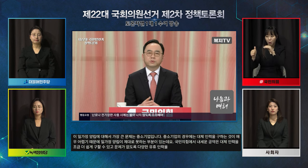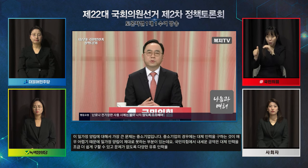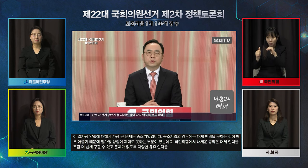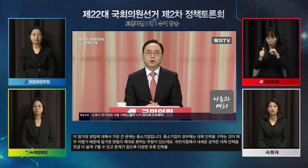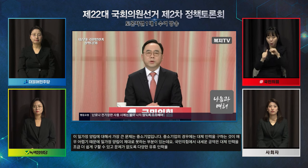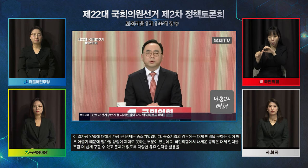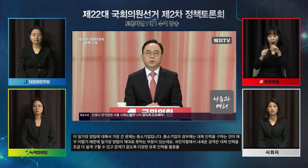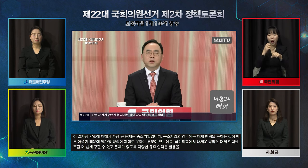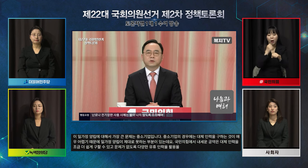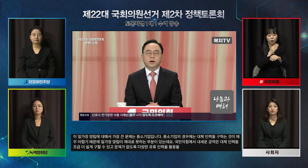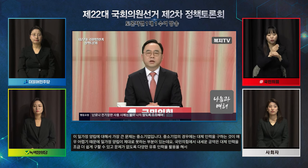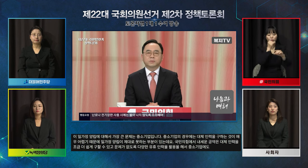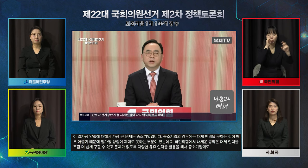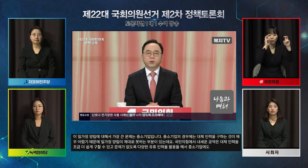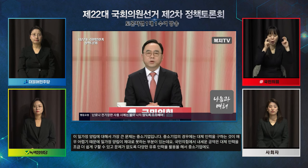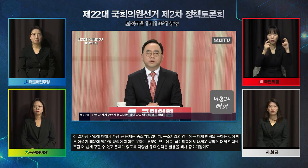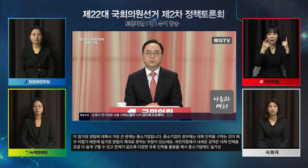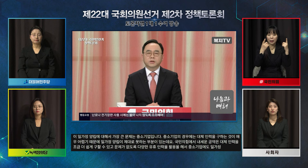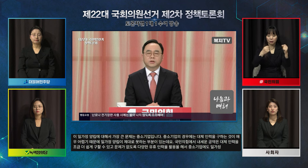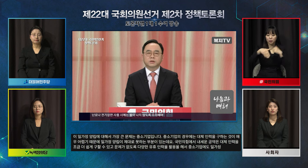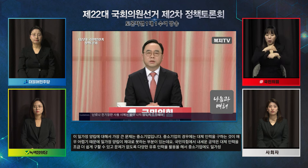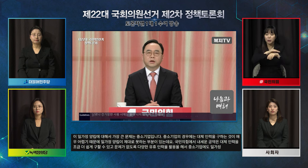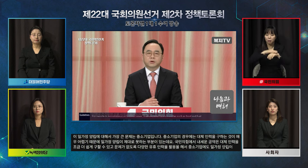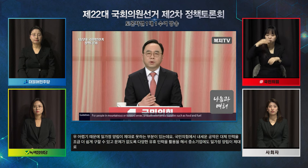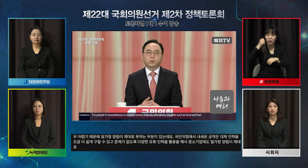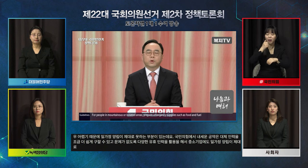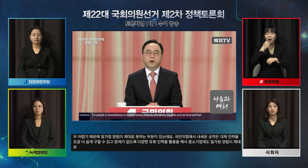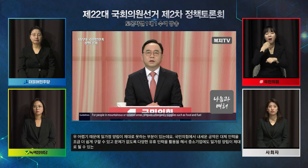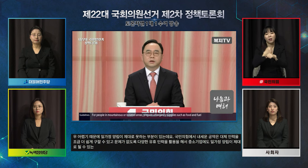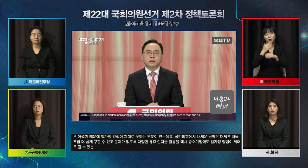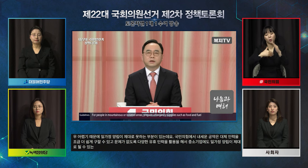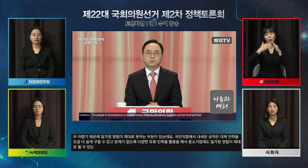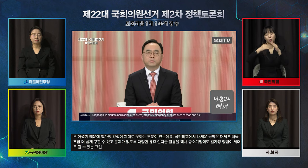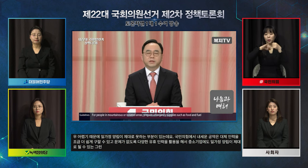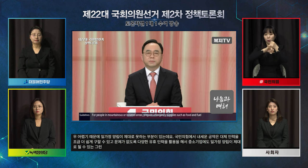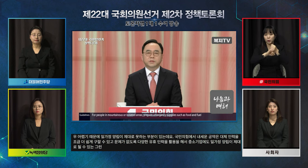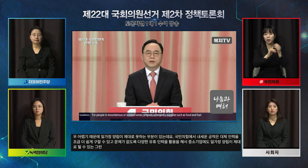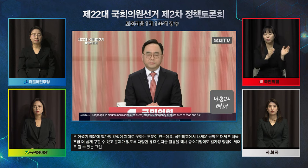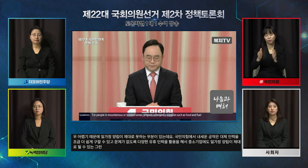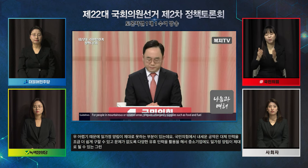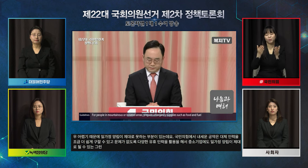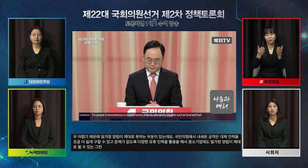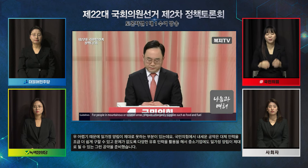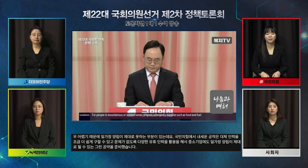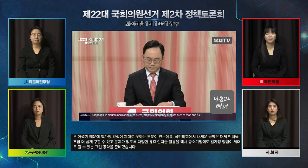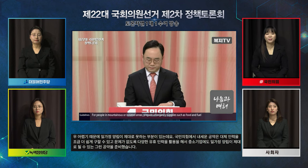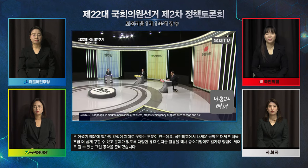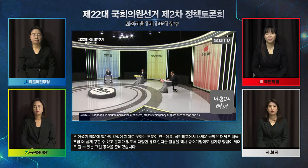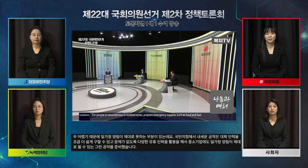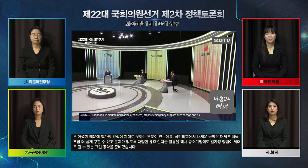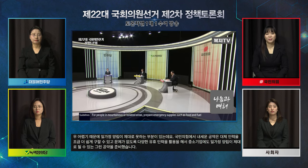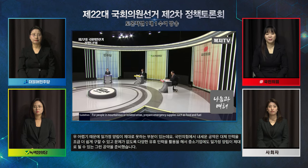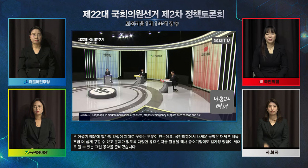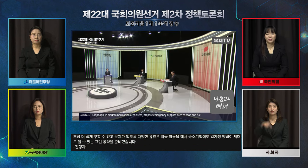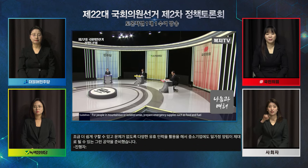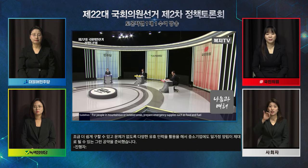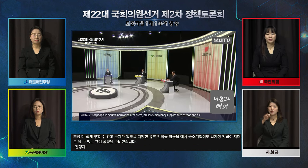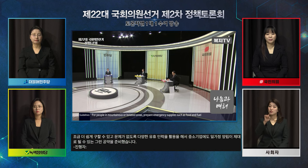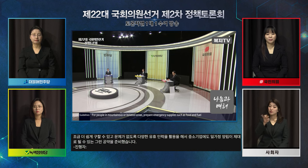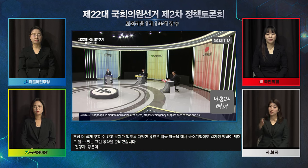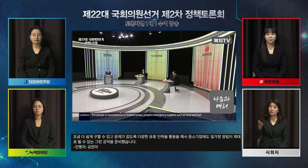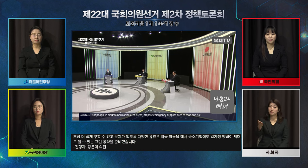중소기업에도 일가정 양립이 제대로 될 수 있는 그런 공약을 준비했습니다. 네. 강은미 의원